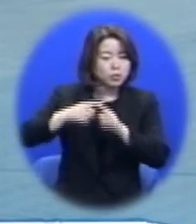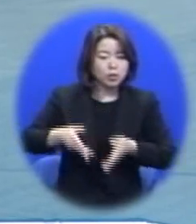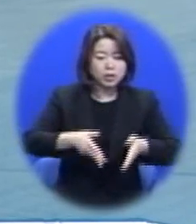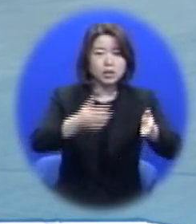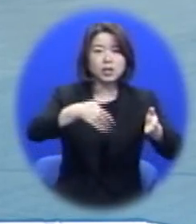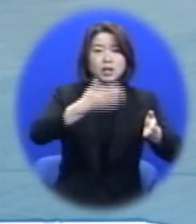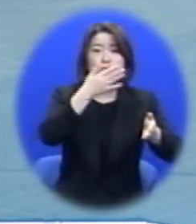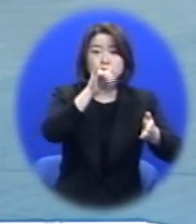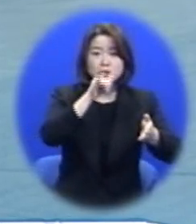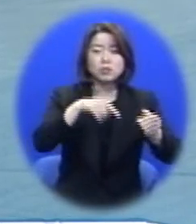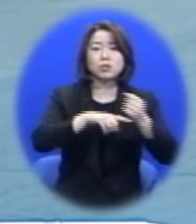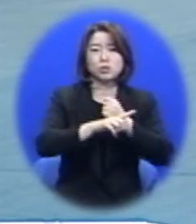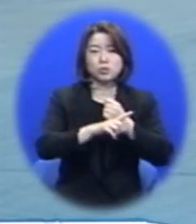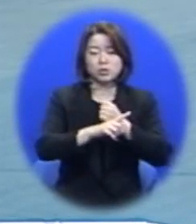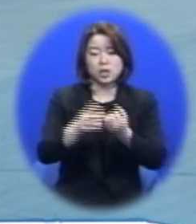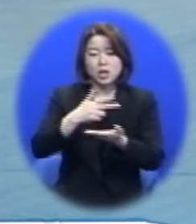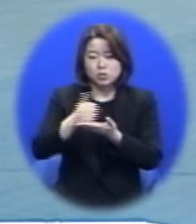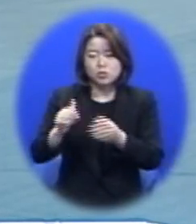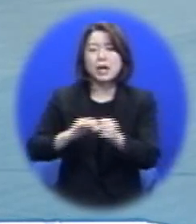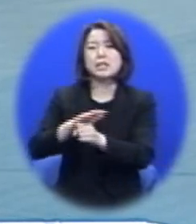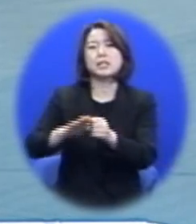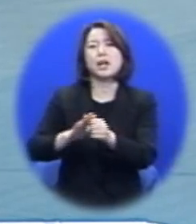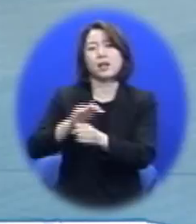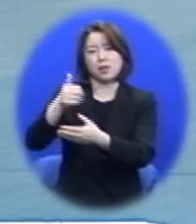주님과 사랑에 빠졌기 때문입니다.